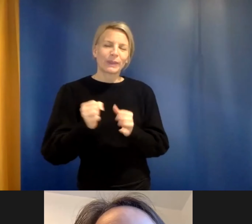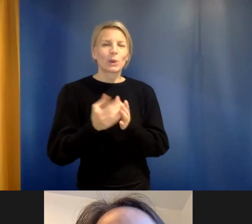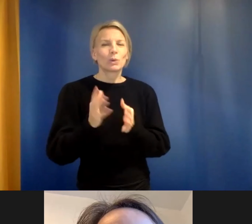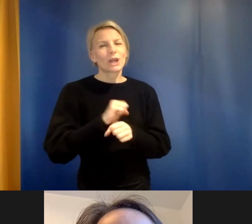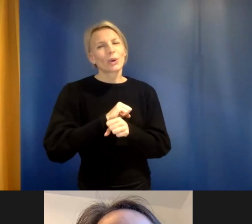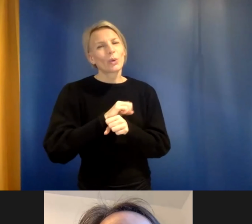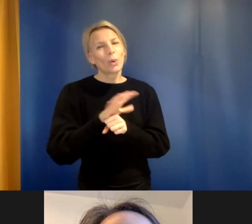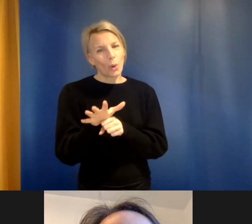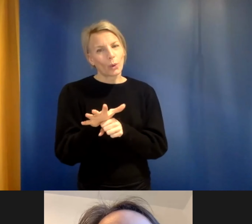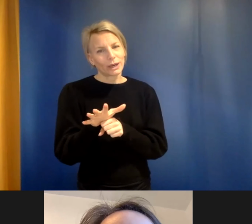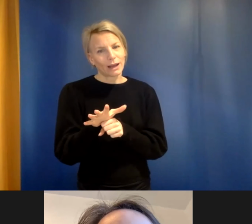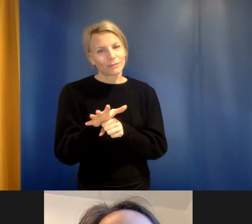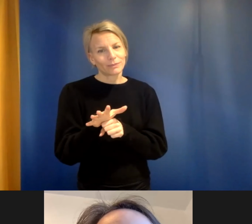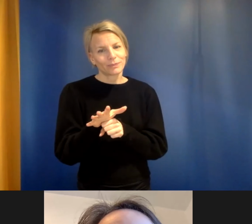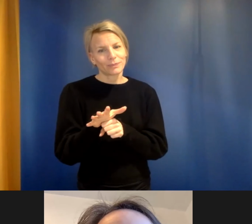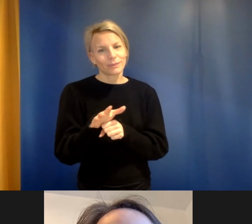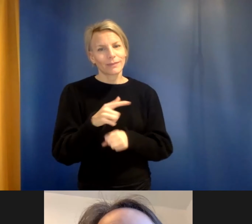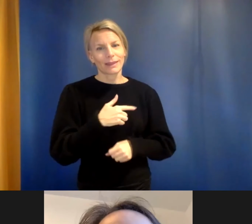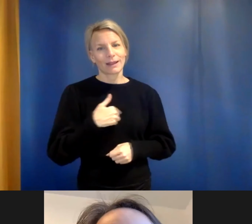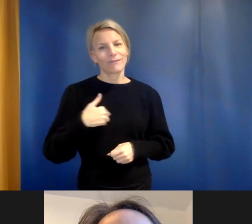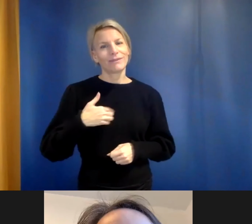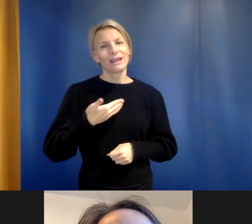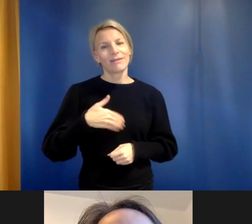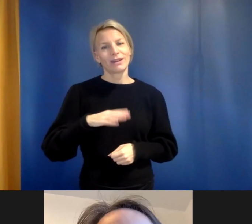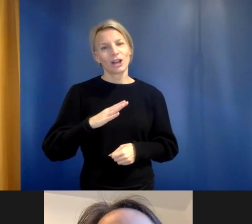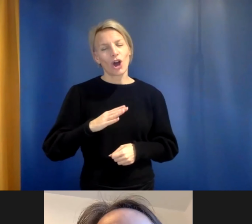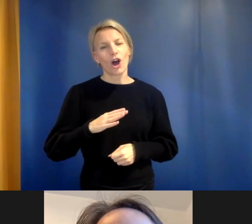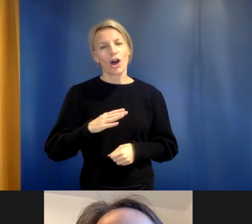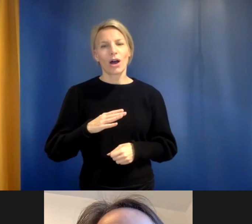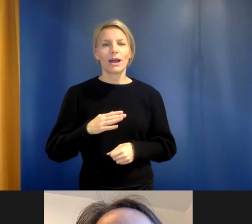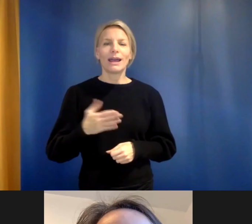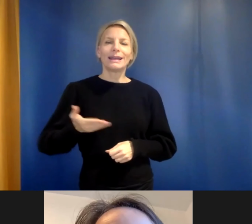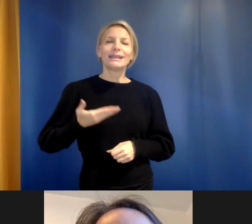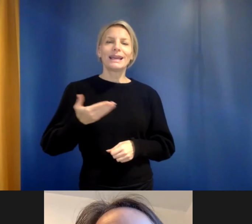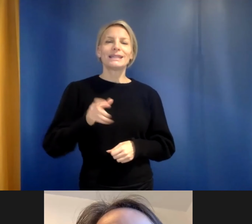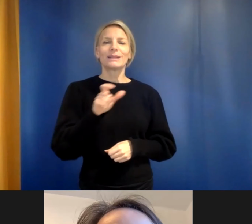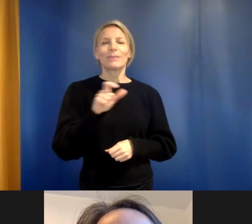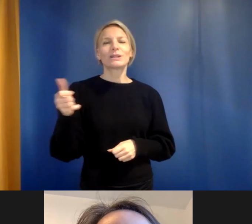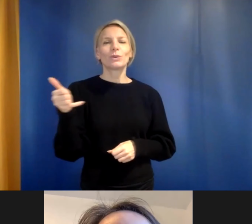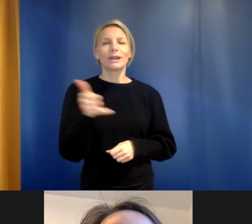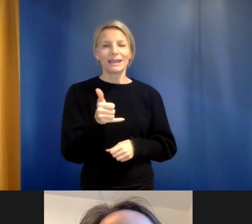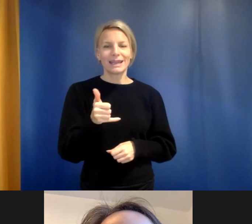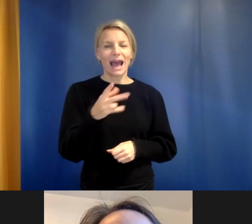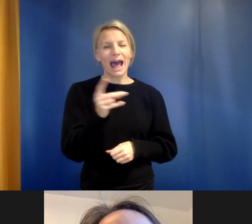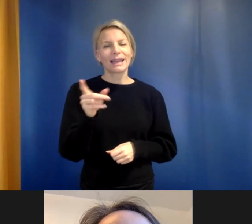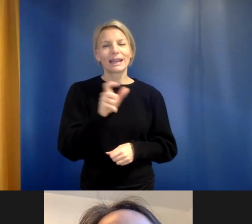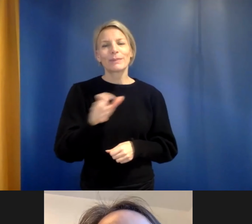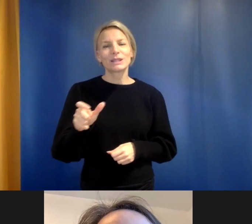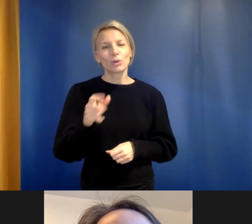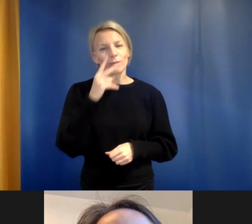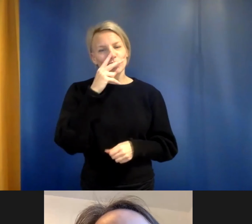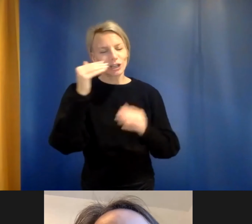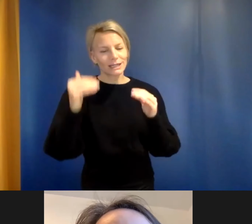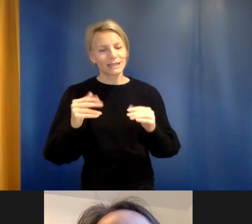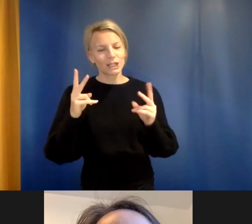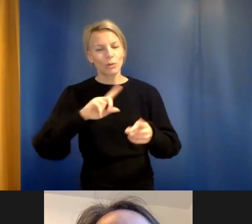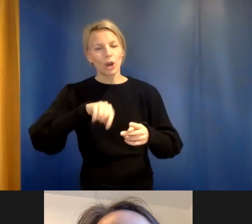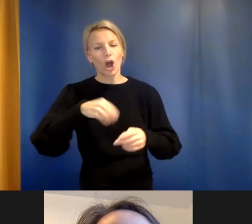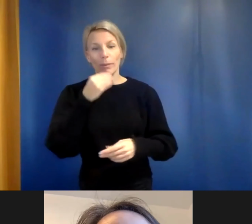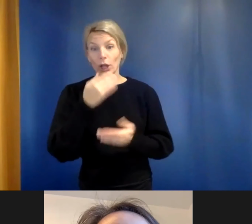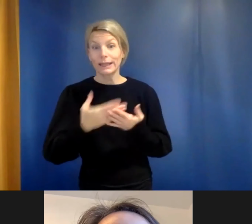vi vill ju ha med gästkockar, att det är andra personer med synnitsättning som lagar mat, inte bara vi.